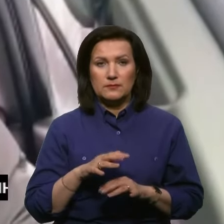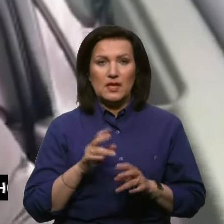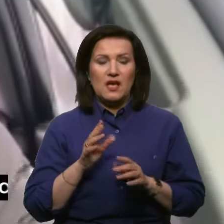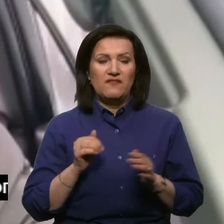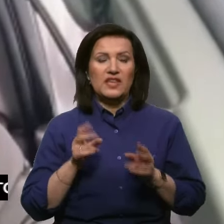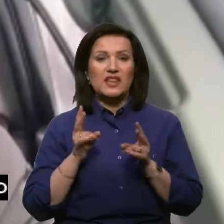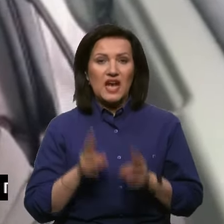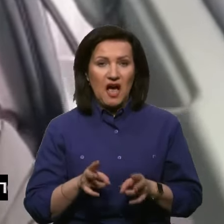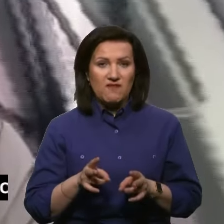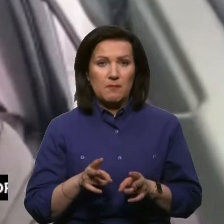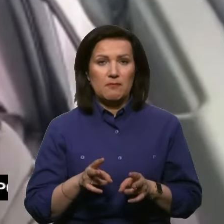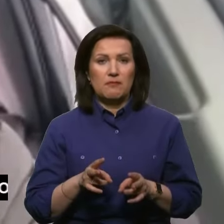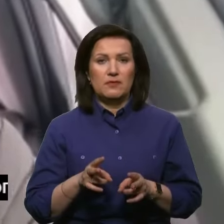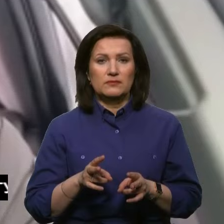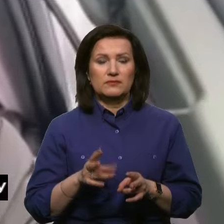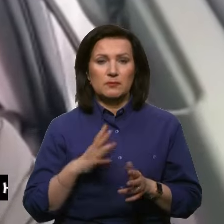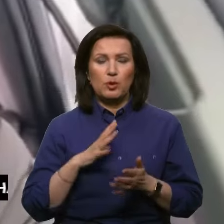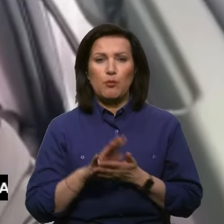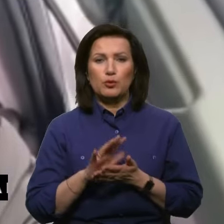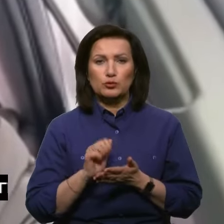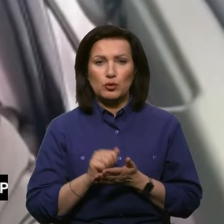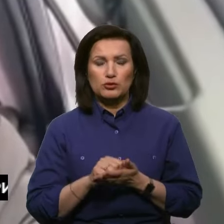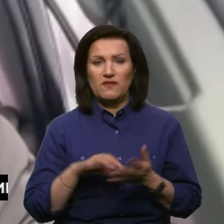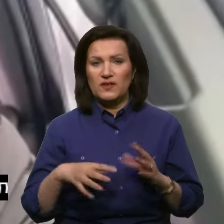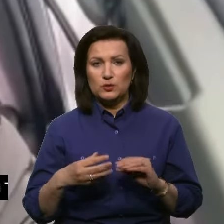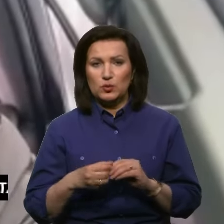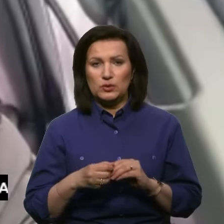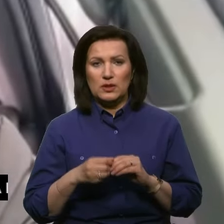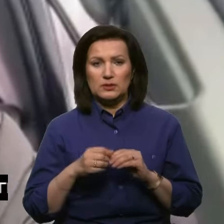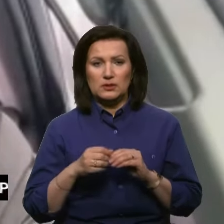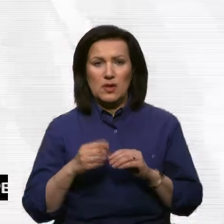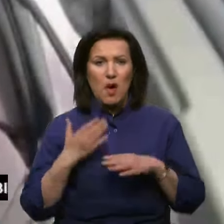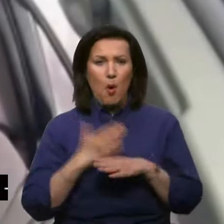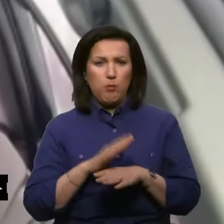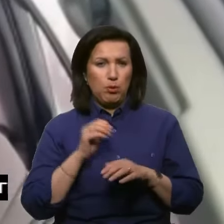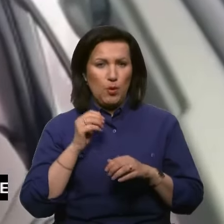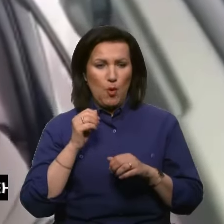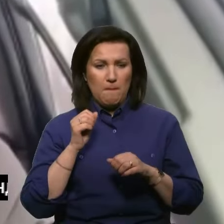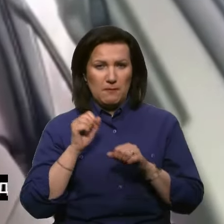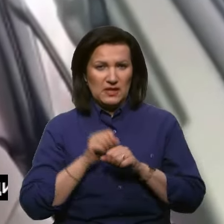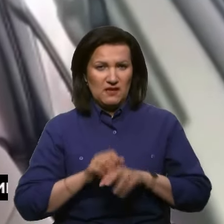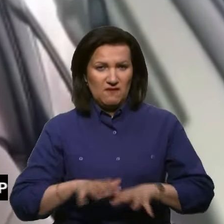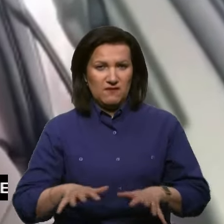травм, які були пошкодження в результаті падіння обломків і